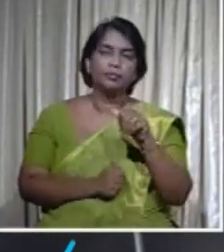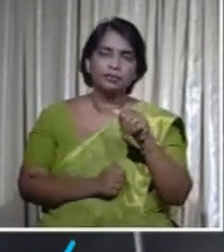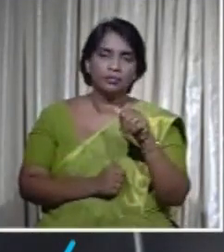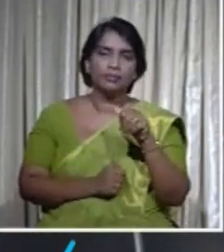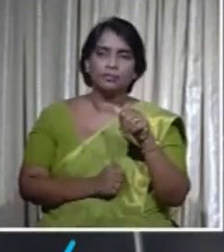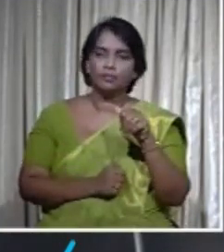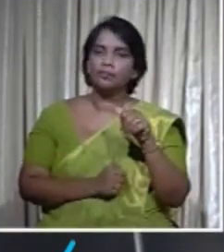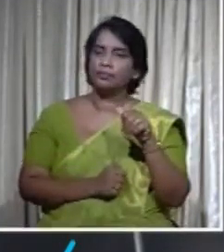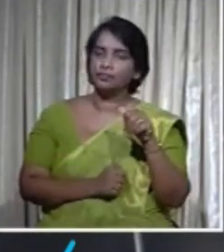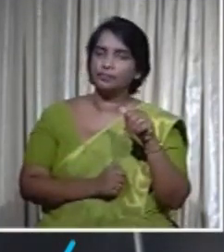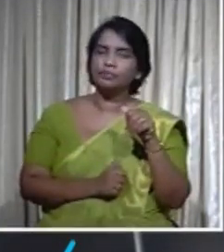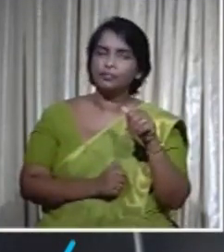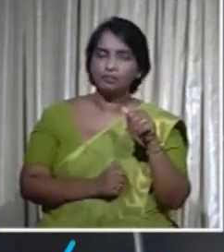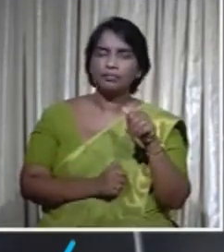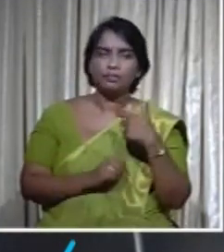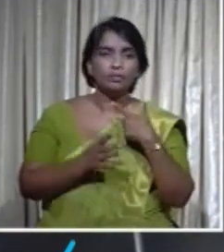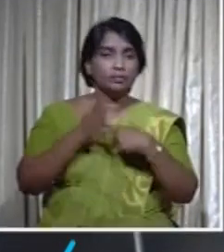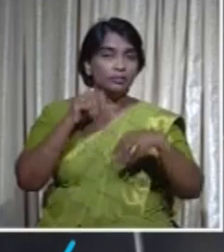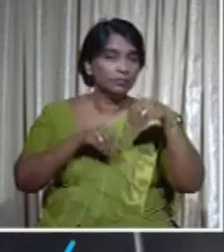தேர்தலை நடத்துவதற்கான